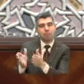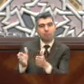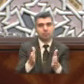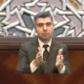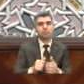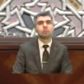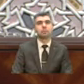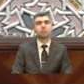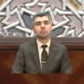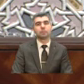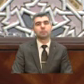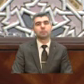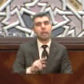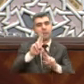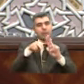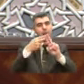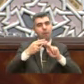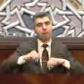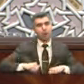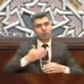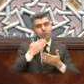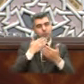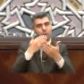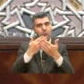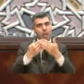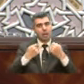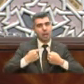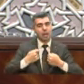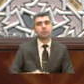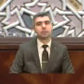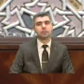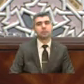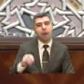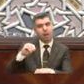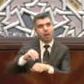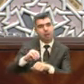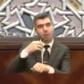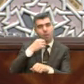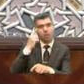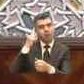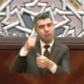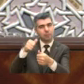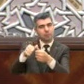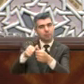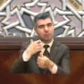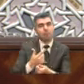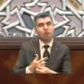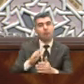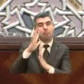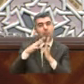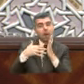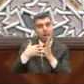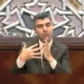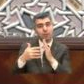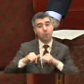الجواب. شكرا سيد الرئيس. أولا بغيت غير نذكر بأن هذا ماشي برنامج خاص فقط بالوزارة التجهيز والنقل واللوجستيك